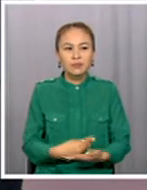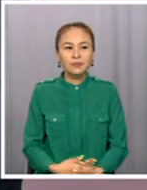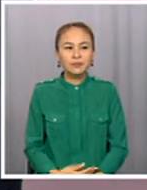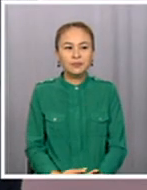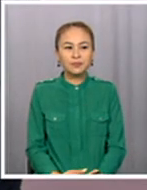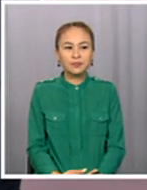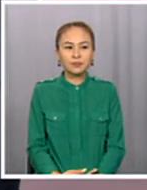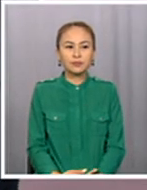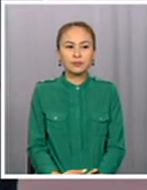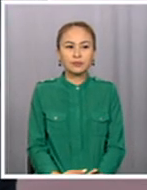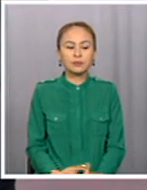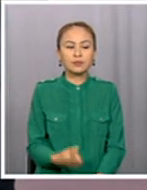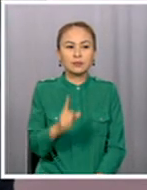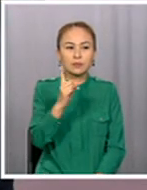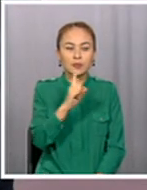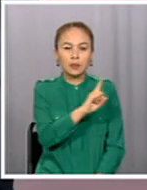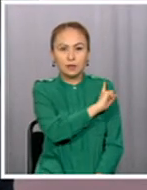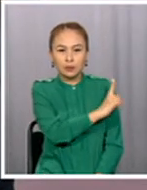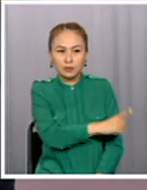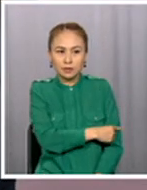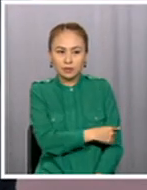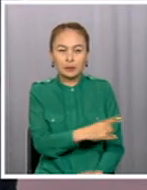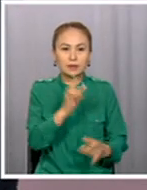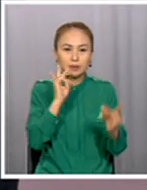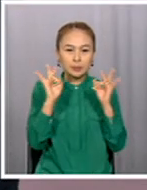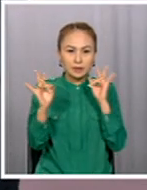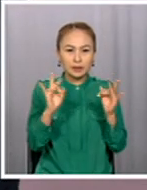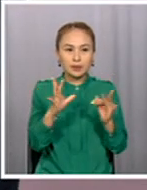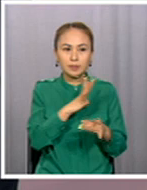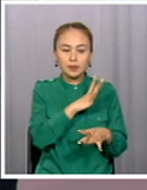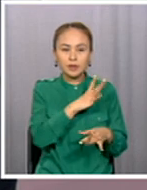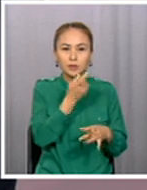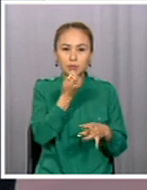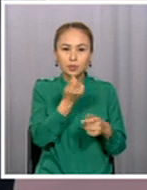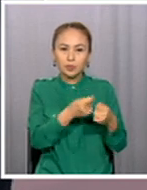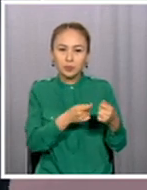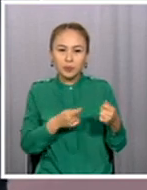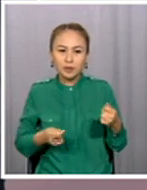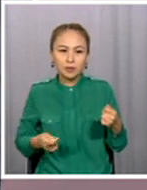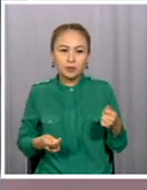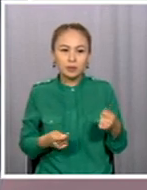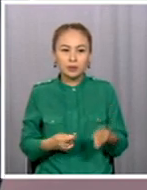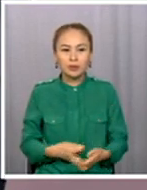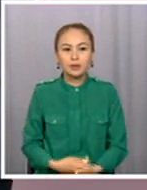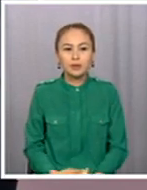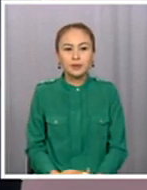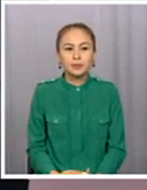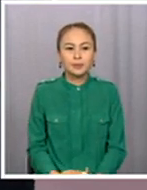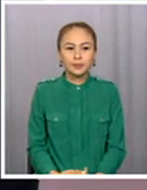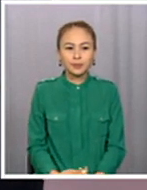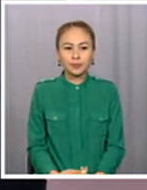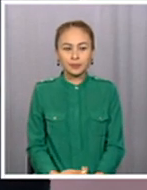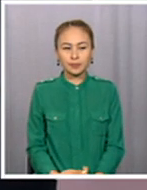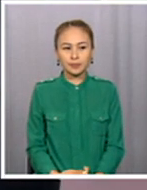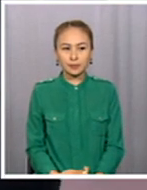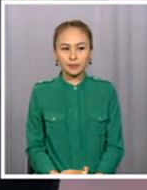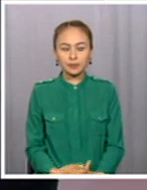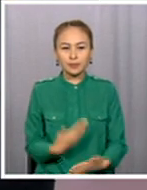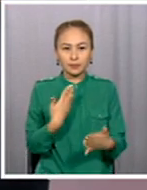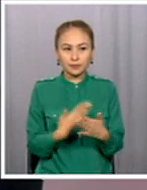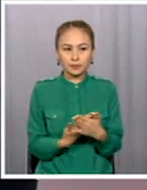Дыбыстардың неліктен қаттырақ және бәсеңірек естілетінін еске түсірейік.